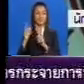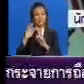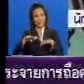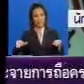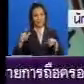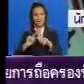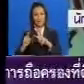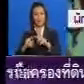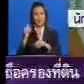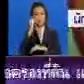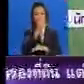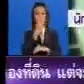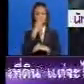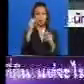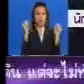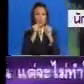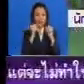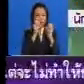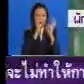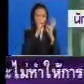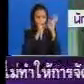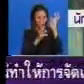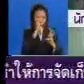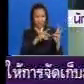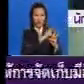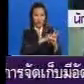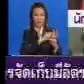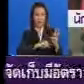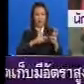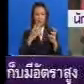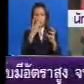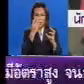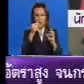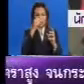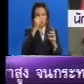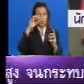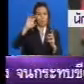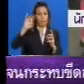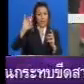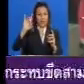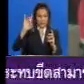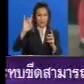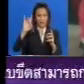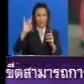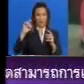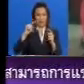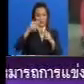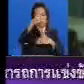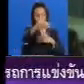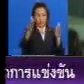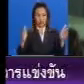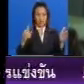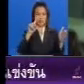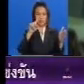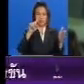ที่มีการสัมผัสกับหิมะและความหนาวเย็นด้วยอุณหภูมิติดลบ8องศาเซลเซียสบนเนื้อที่กว่า680ตารางเมตรโดย